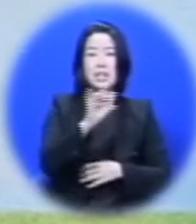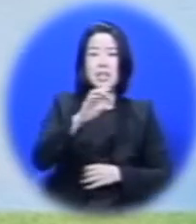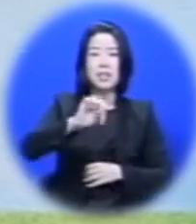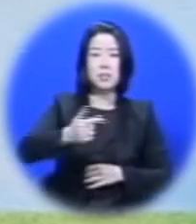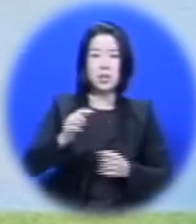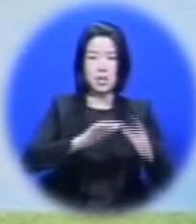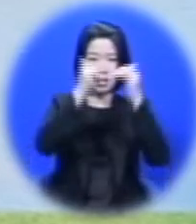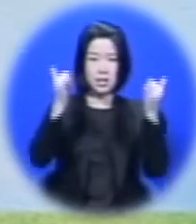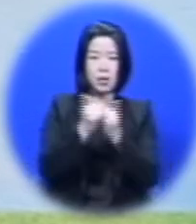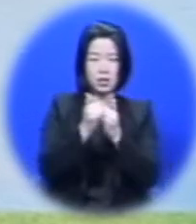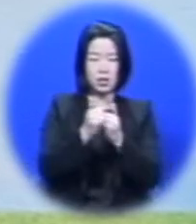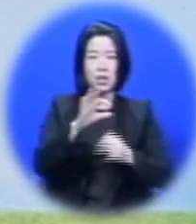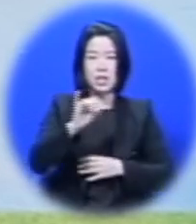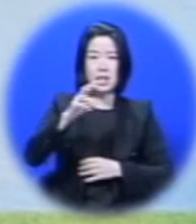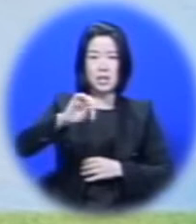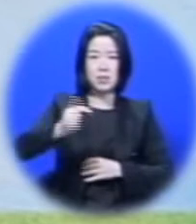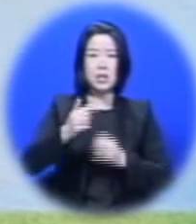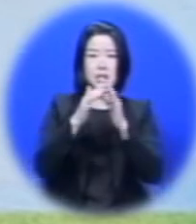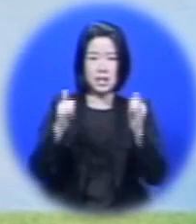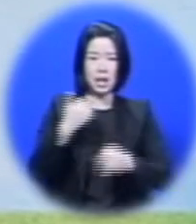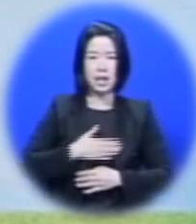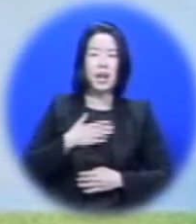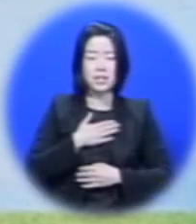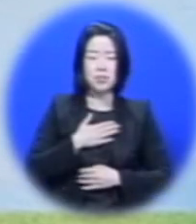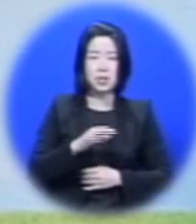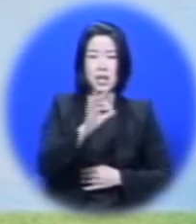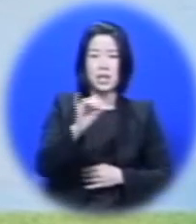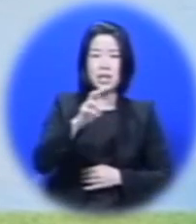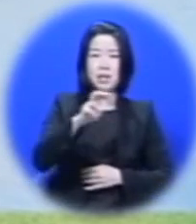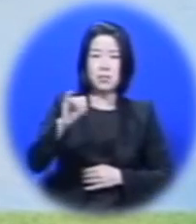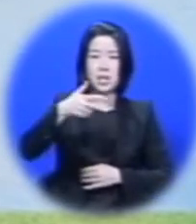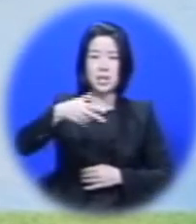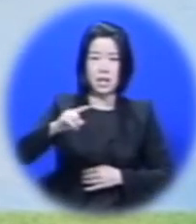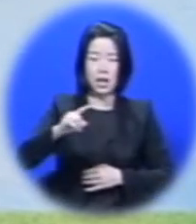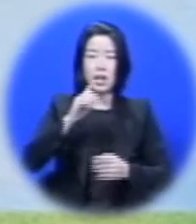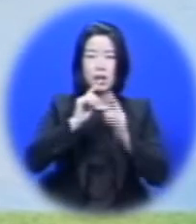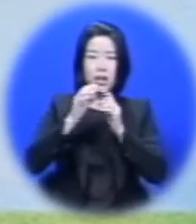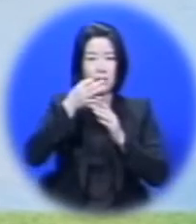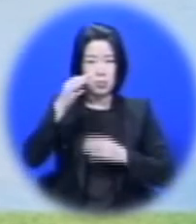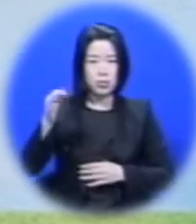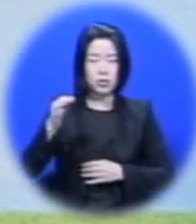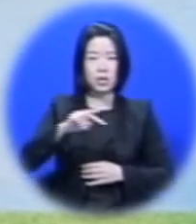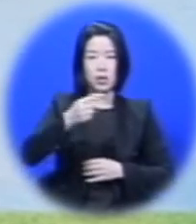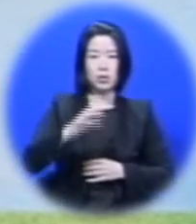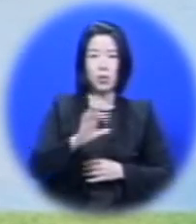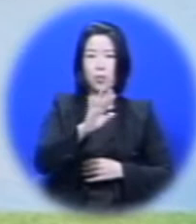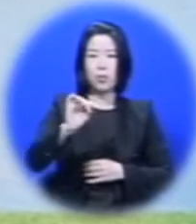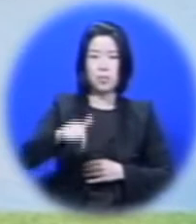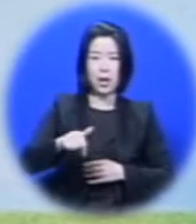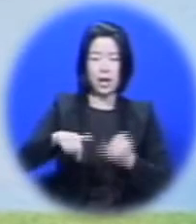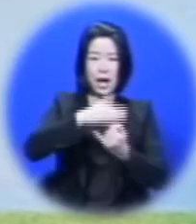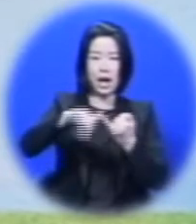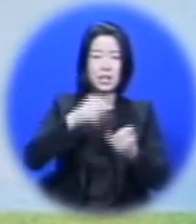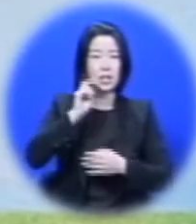이민사회에서 살았던 이민자들의 가슴은요 이미자 씨가 부른 이 동백아가씨처럼 그렇게 다